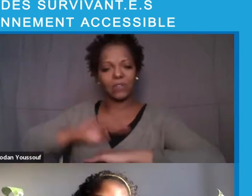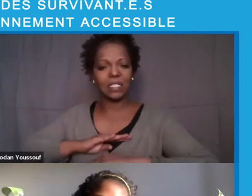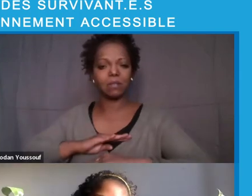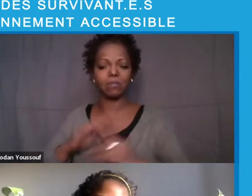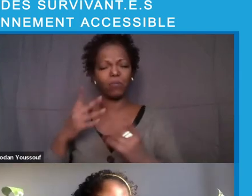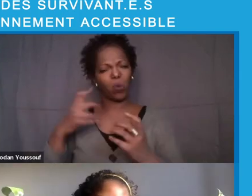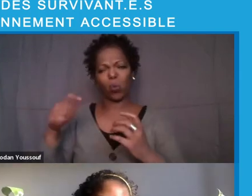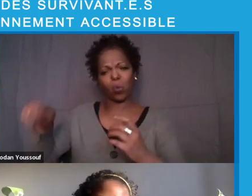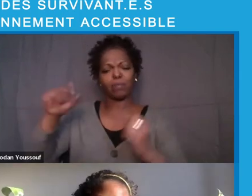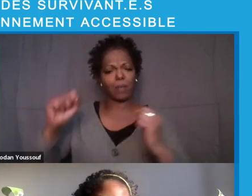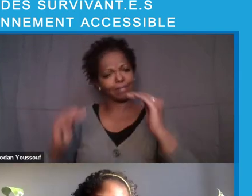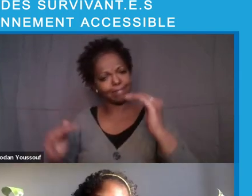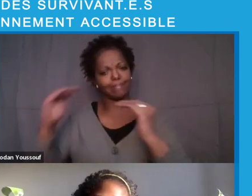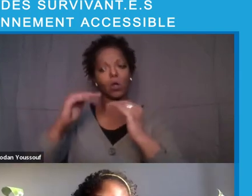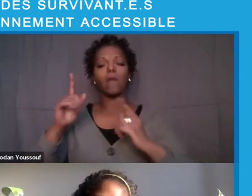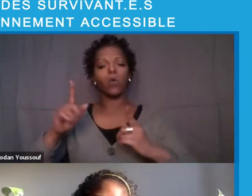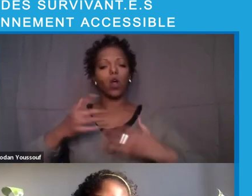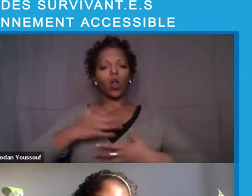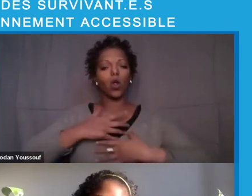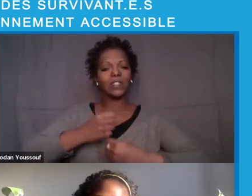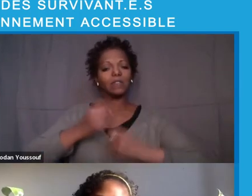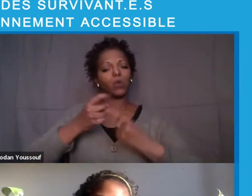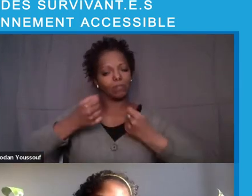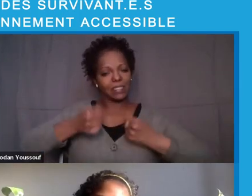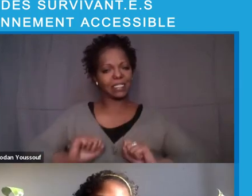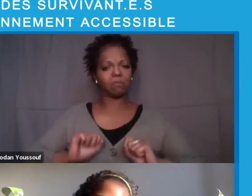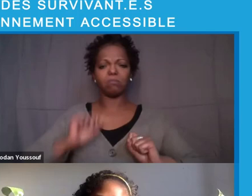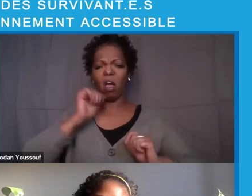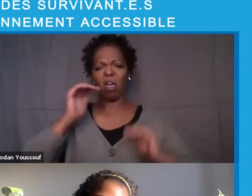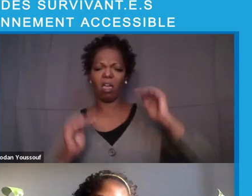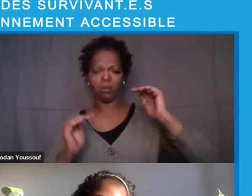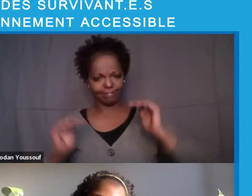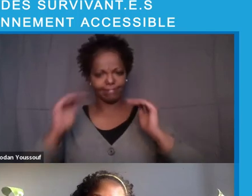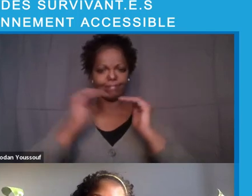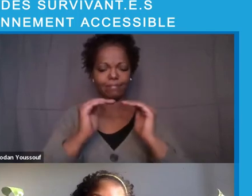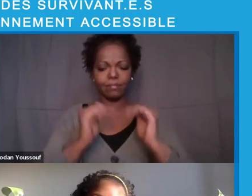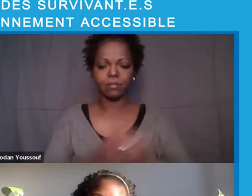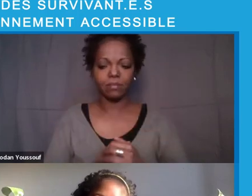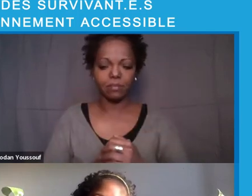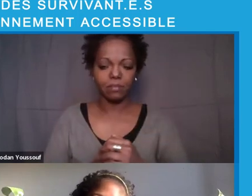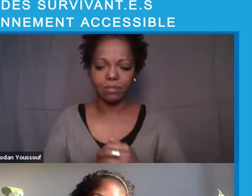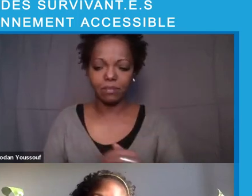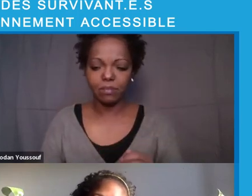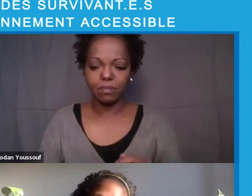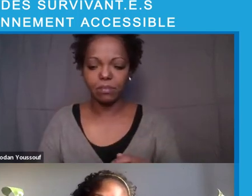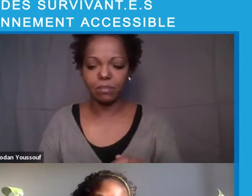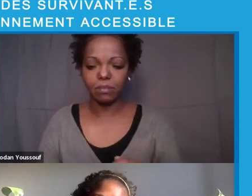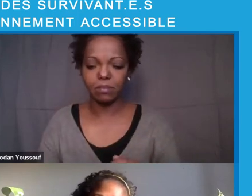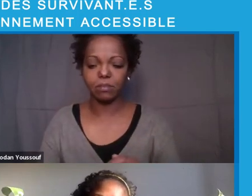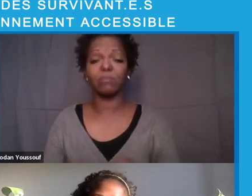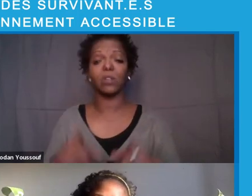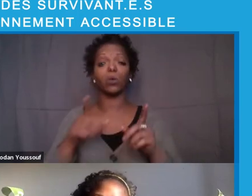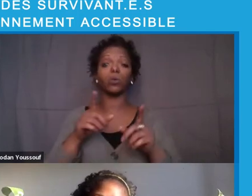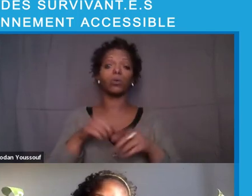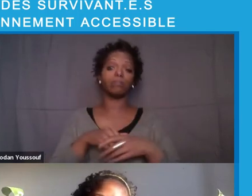Et leur donner une satisfaction pour qu'ils arrivent à se défendre eux-mêmes, qui arrivent